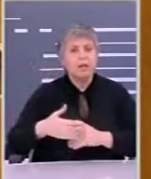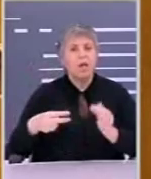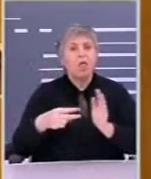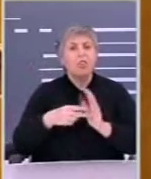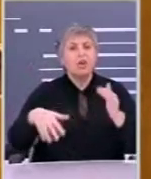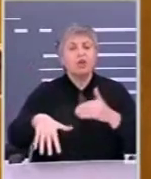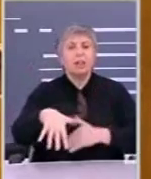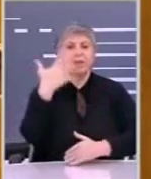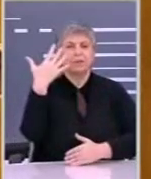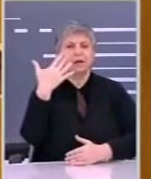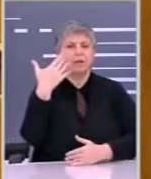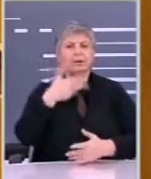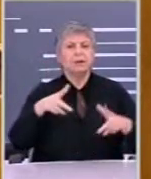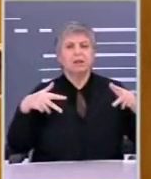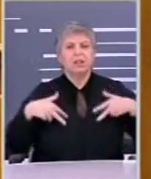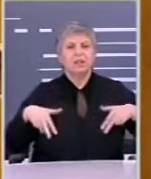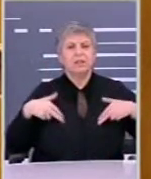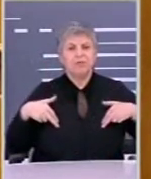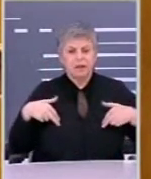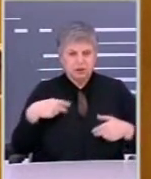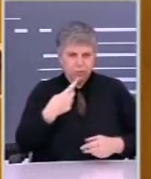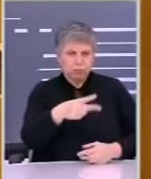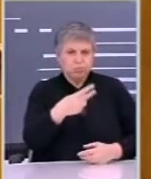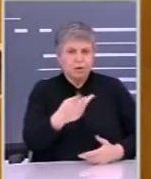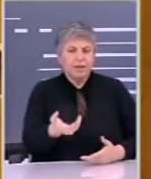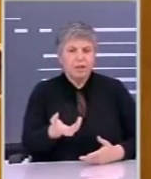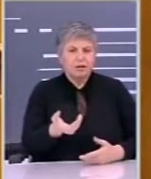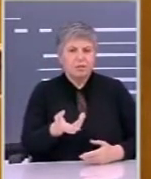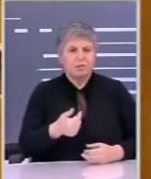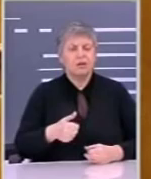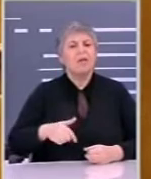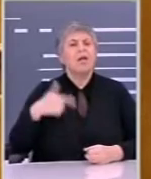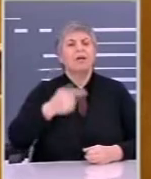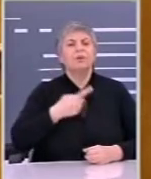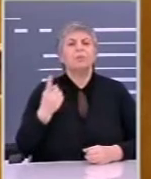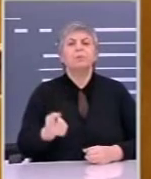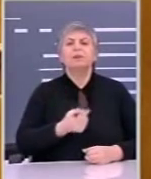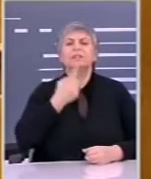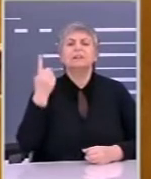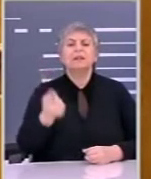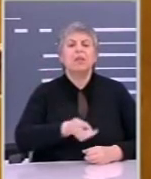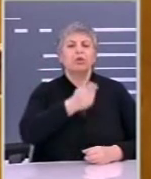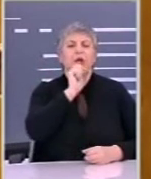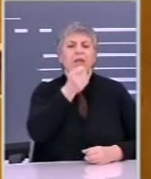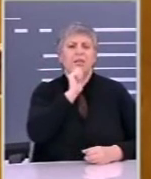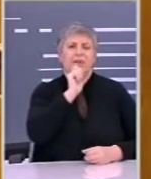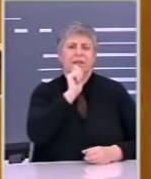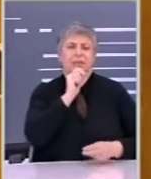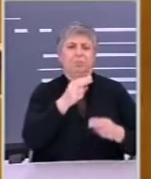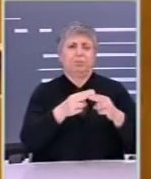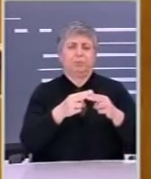Και θυμόμαστε όλοι αυτούς οι οποίοι βγαίνανε στο ραντεβού των 8 στα τηλεπαράθυρα που μας λέγανε